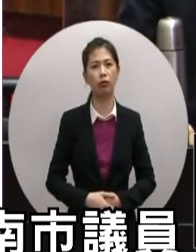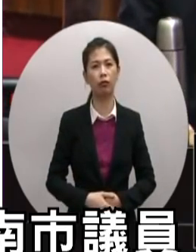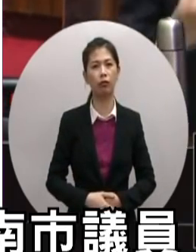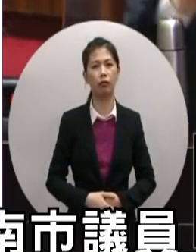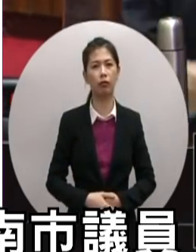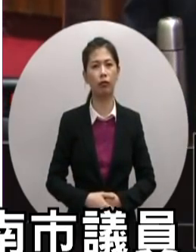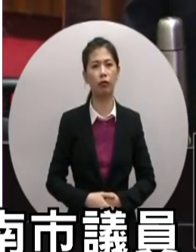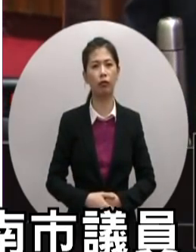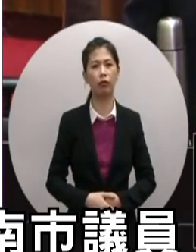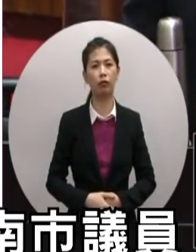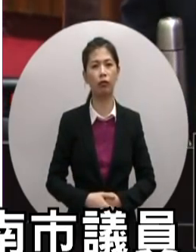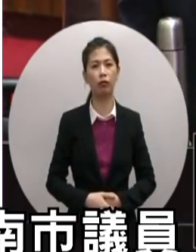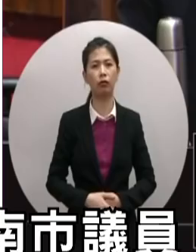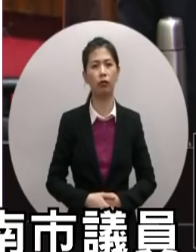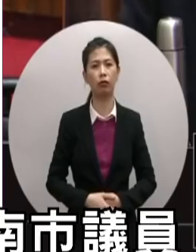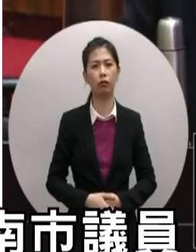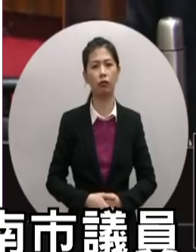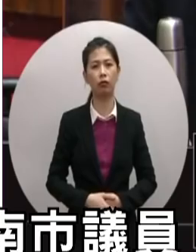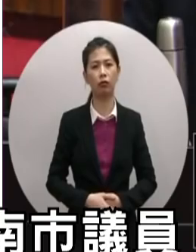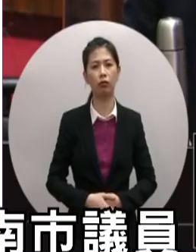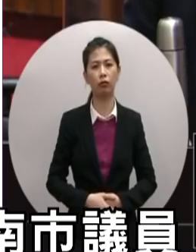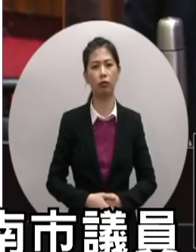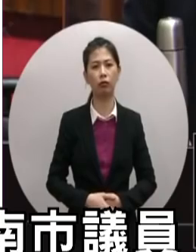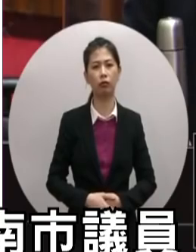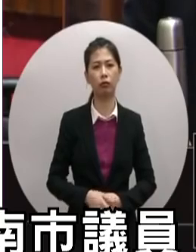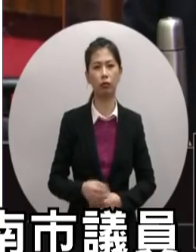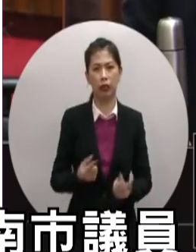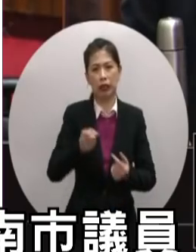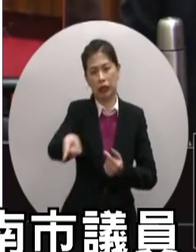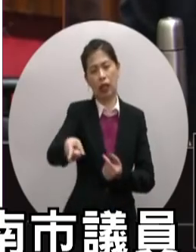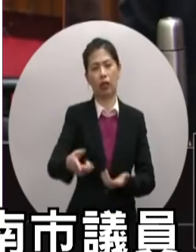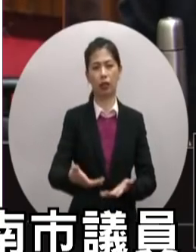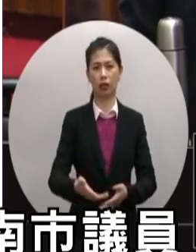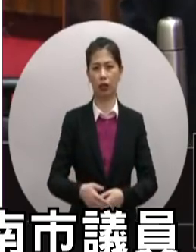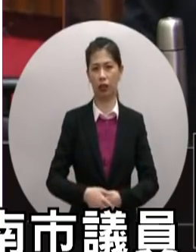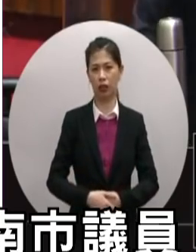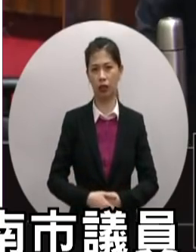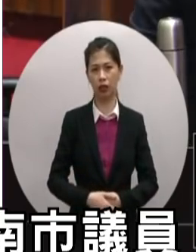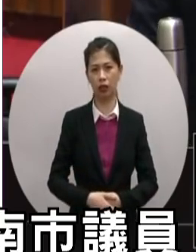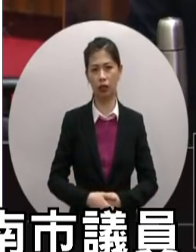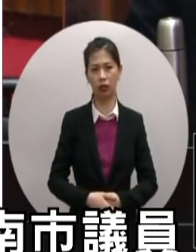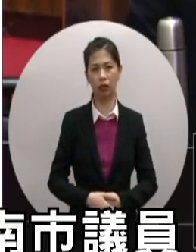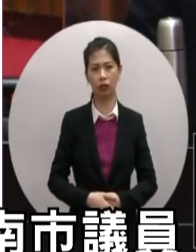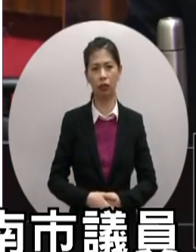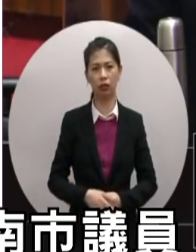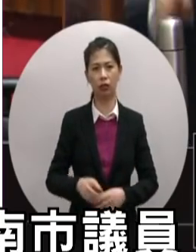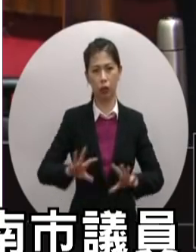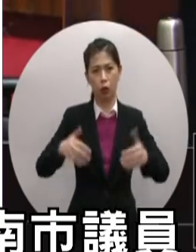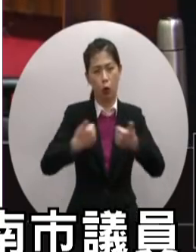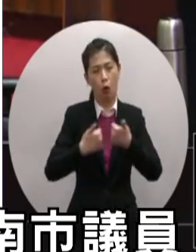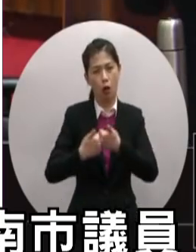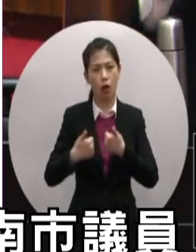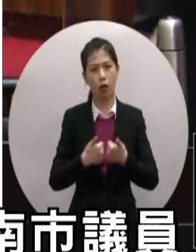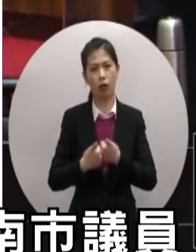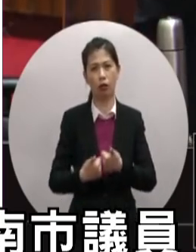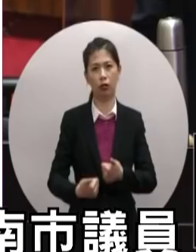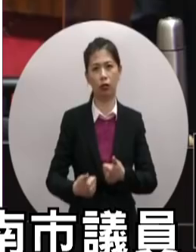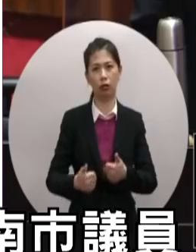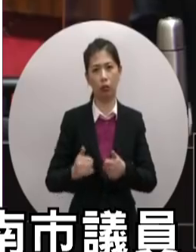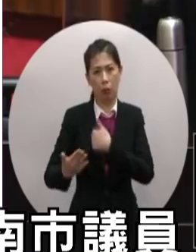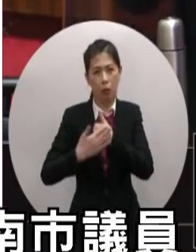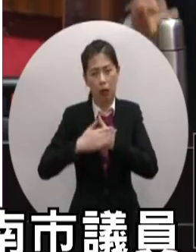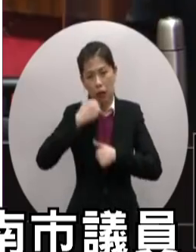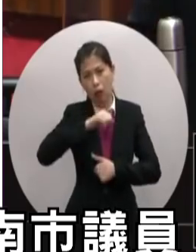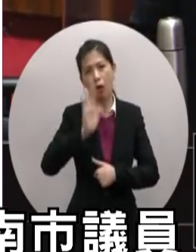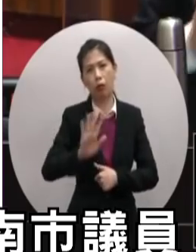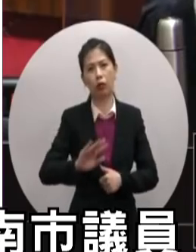是说，起码这个没有什么，已经没有什么秘密。现在网络这么发达，我跟你讲，咱有偌济武器，咱有偌